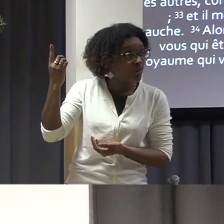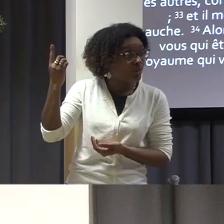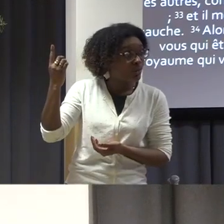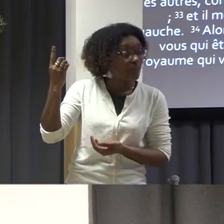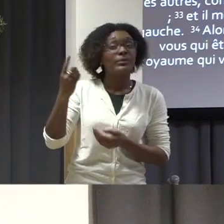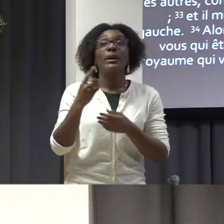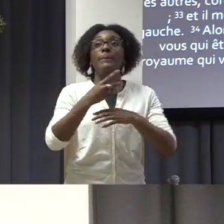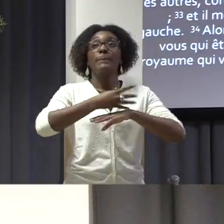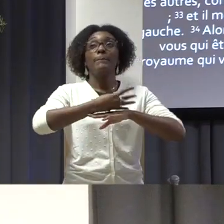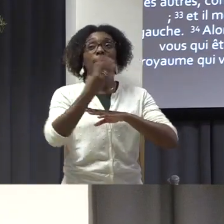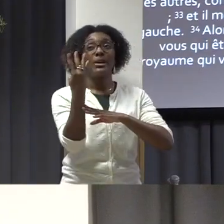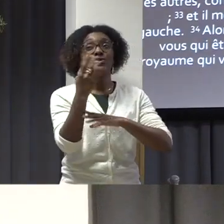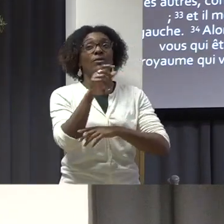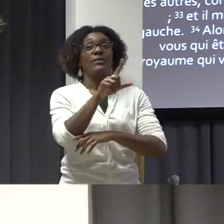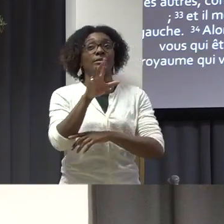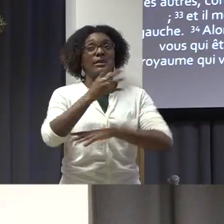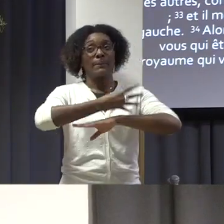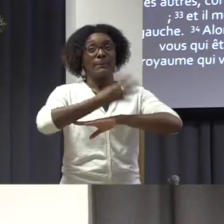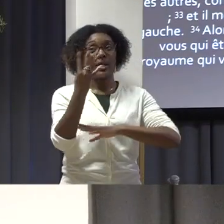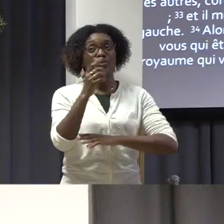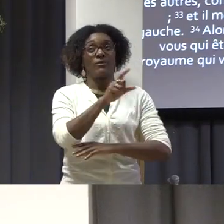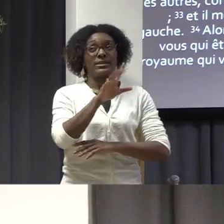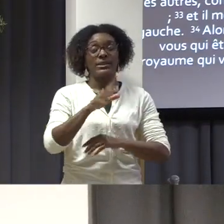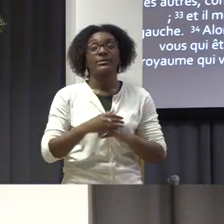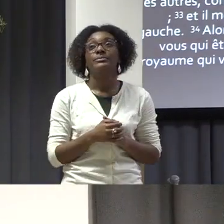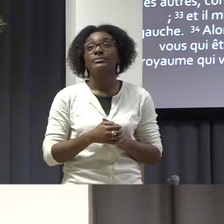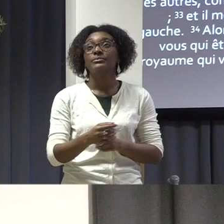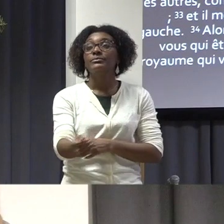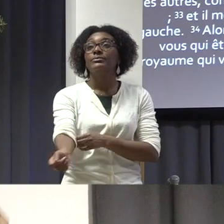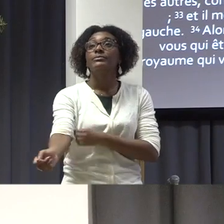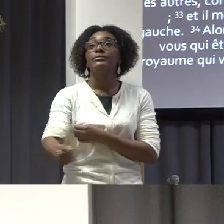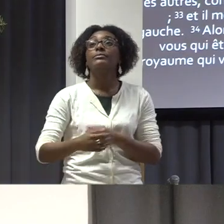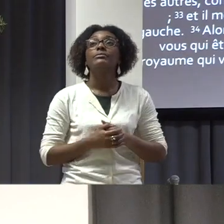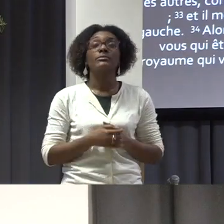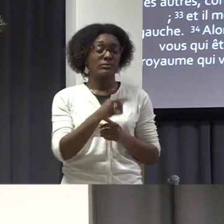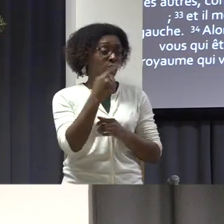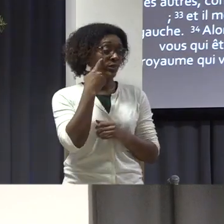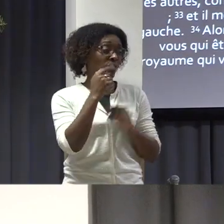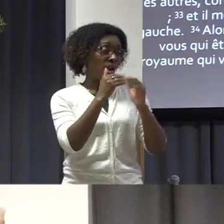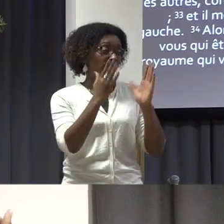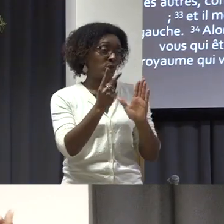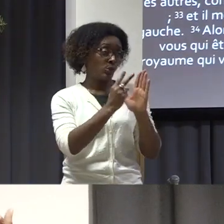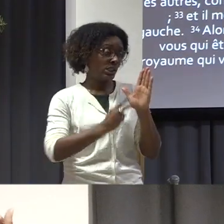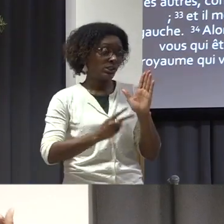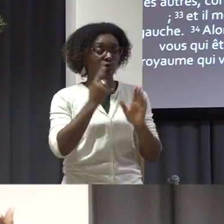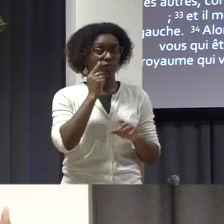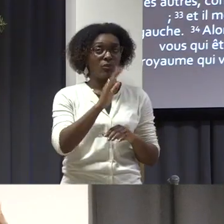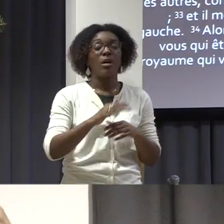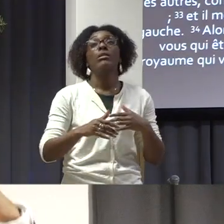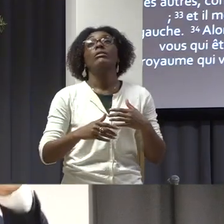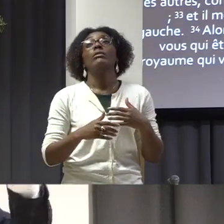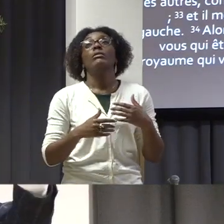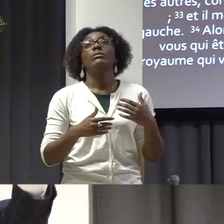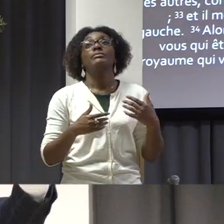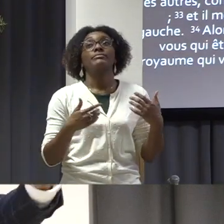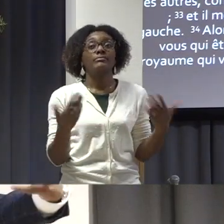le dit dans matthieu 25 et si vous lisez cette parabole à la maison vrai que la parabole commence par